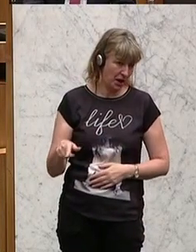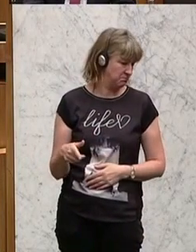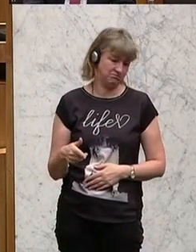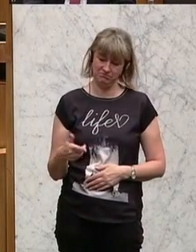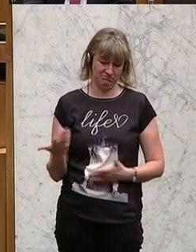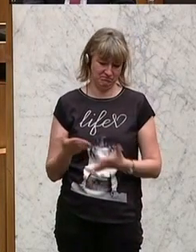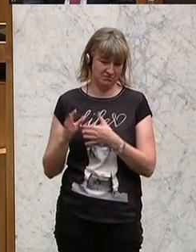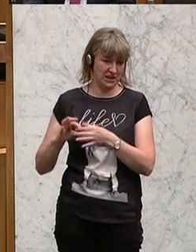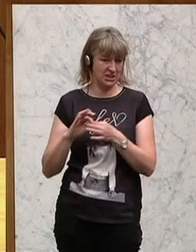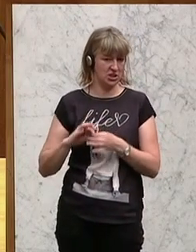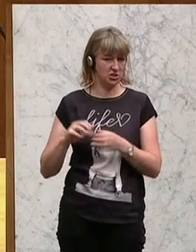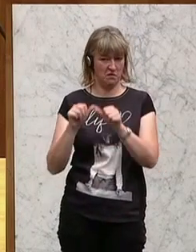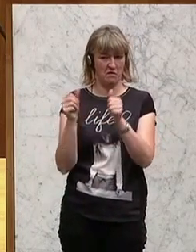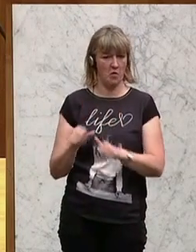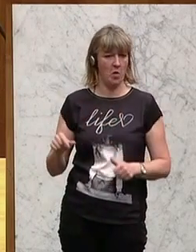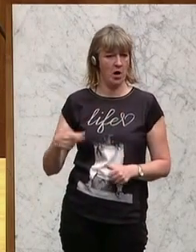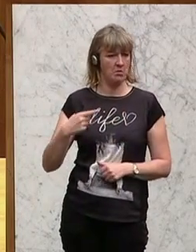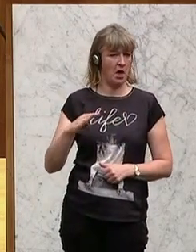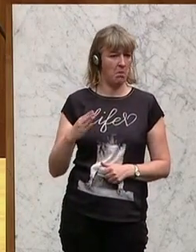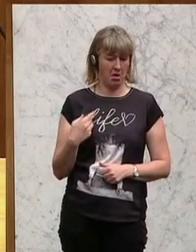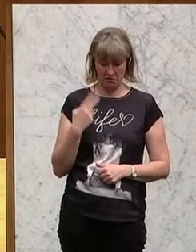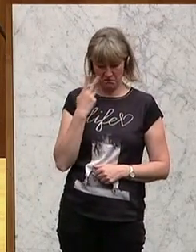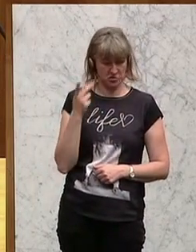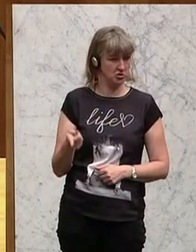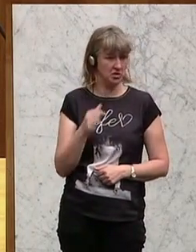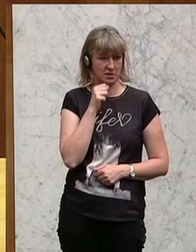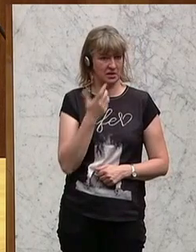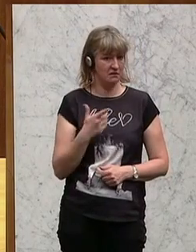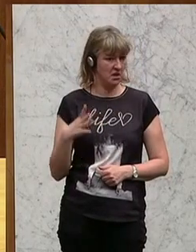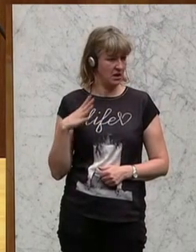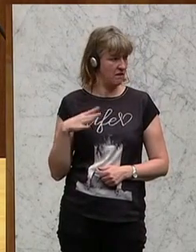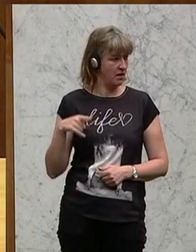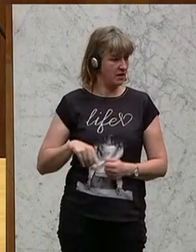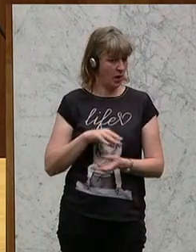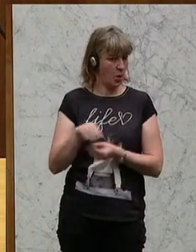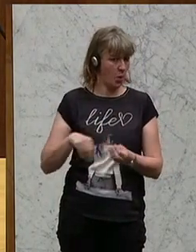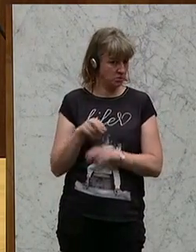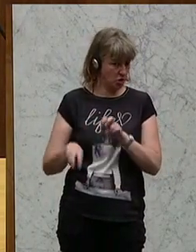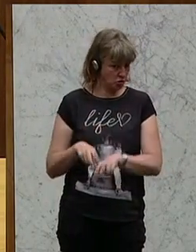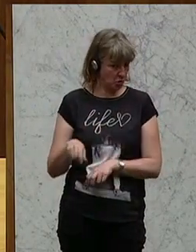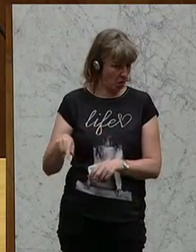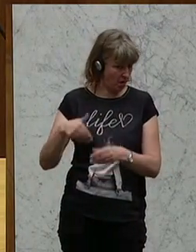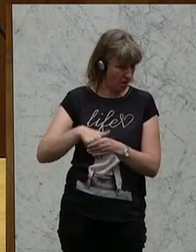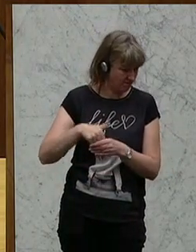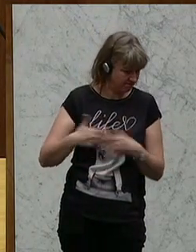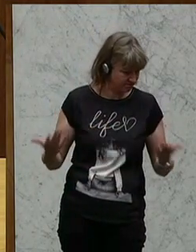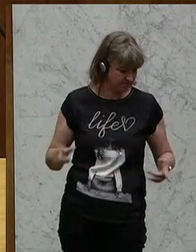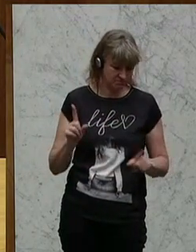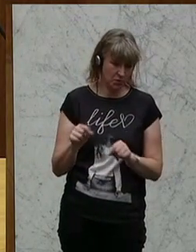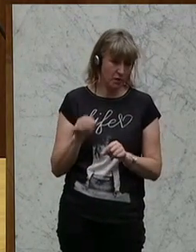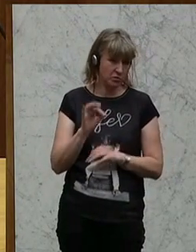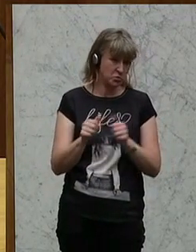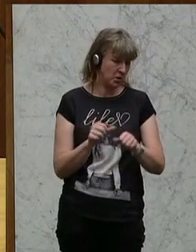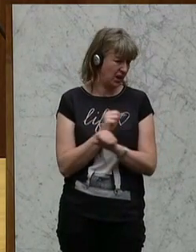nachvollziehbaren gesellschaftsrechtlichen Form einer GmbH, die Gefahr der Umsatzsteuer mit sich bringt. Es wäre eine absolute Katastrophe für